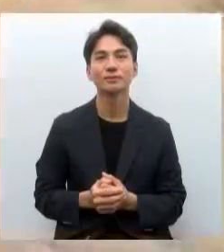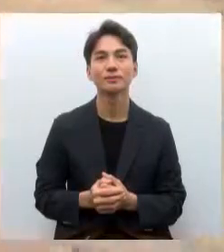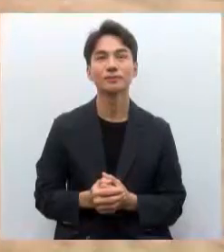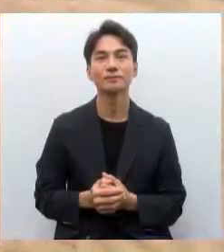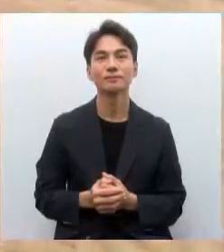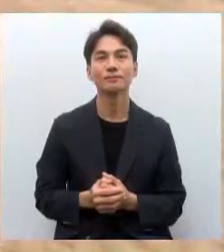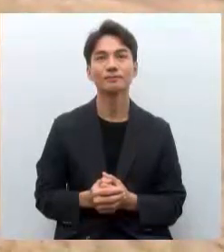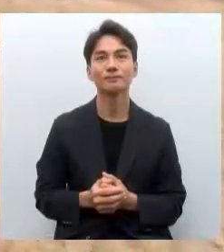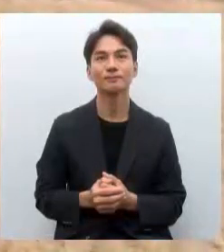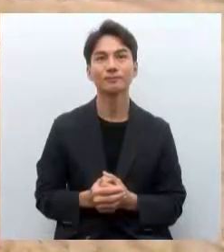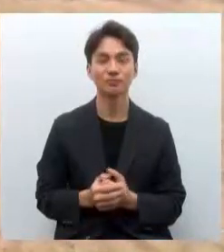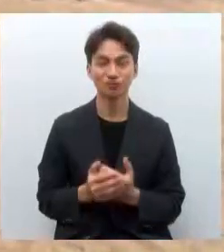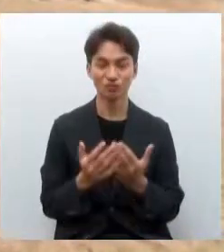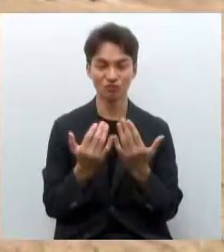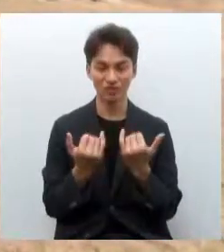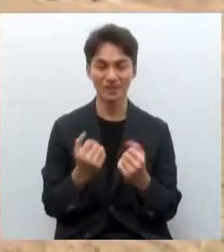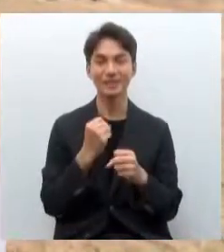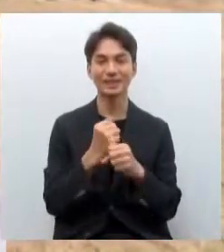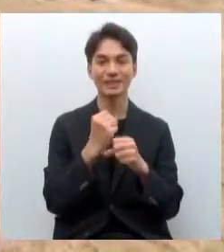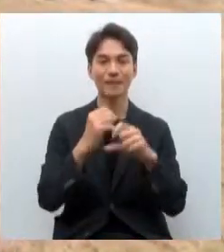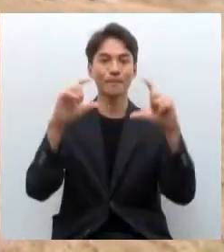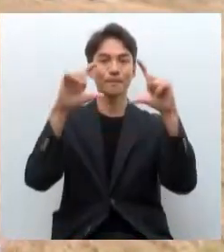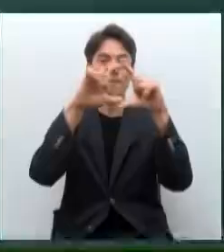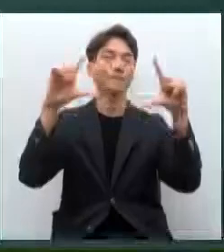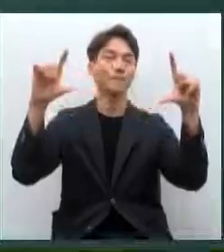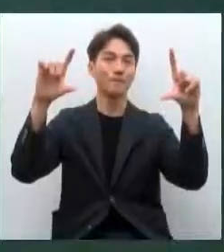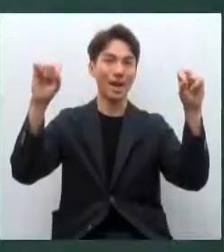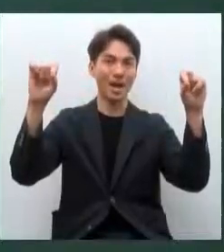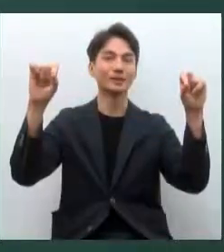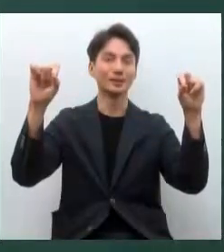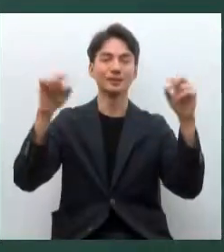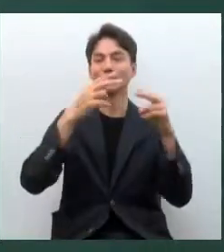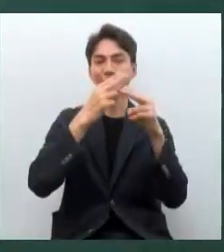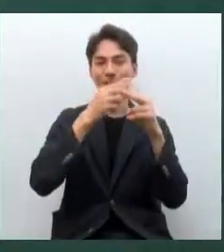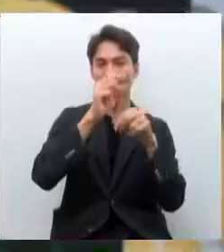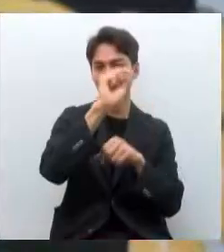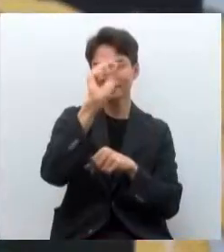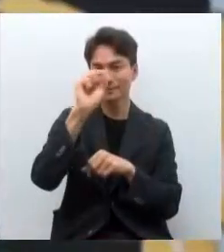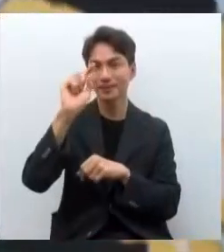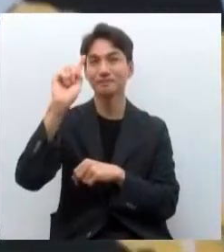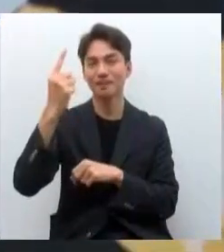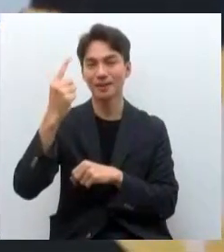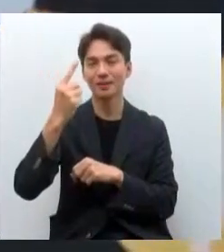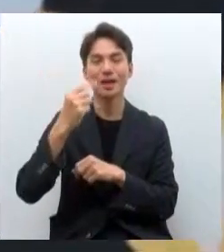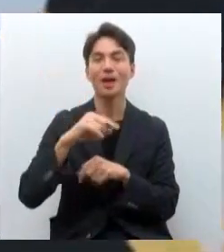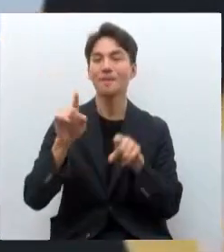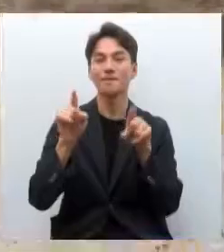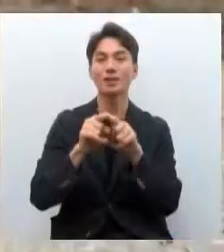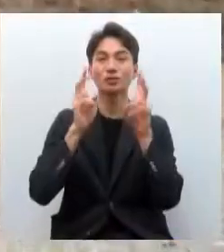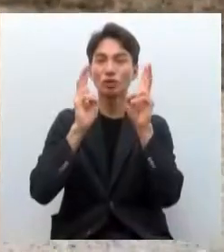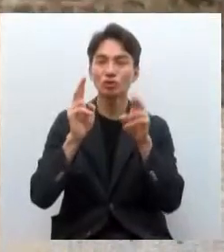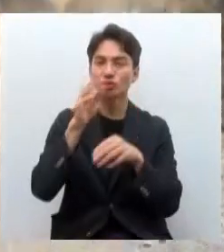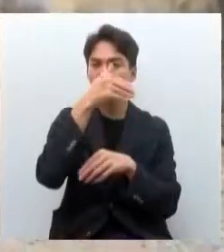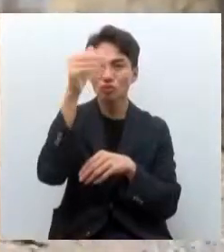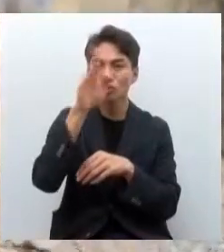วันนี้ก็จะมาทำป้ายรั้วโรงเรียนนะคะเขียนป้ายใหม่แล้วก็ลงสีใหม่วาดตัวการ์ตูนให้สีสดใส